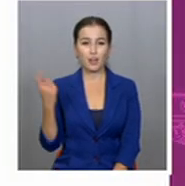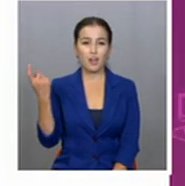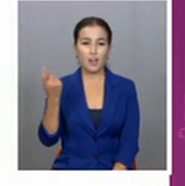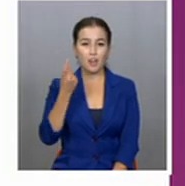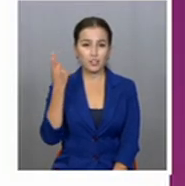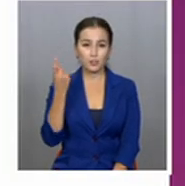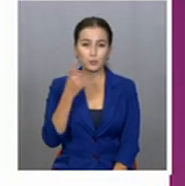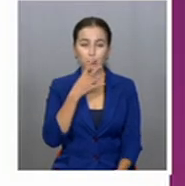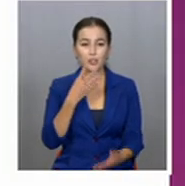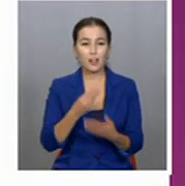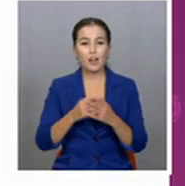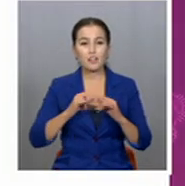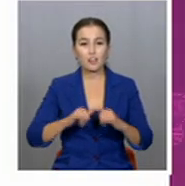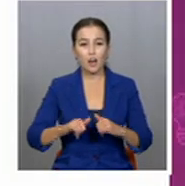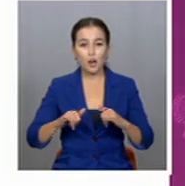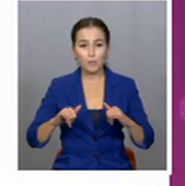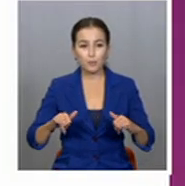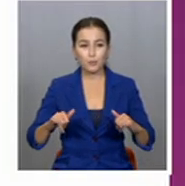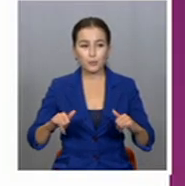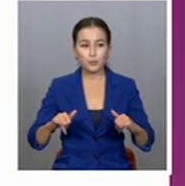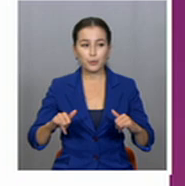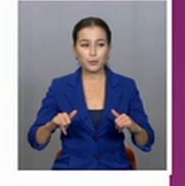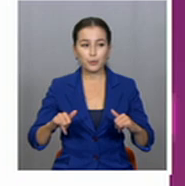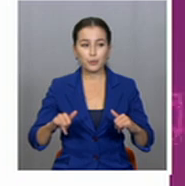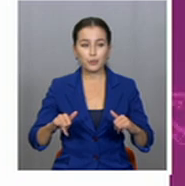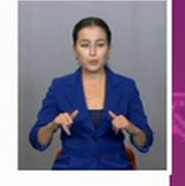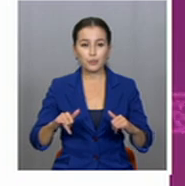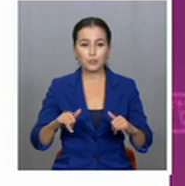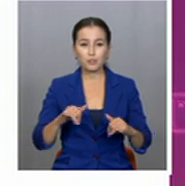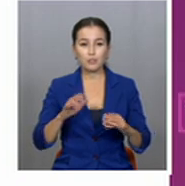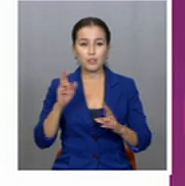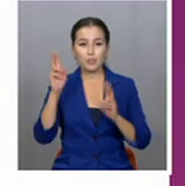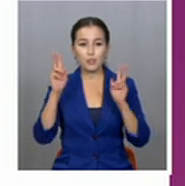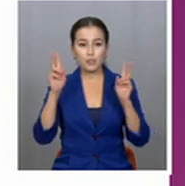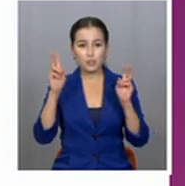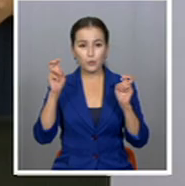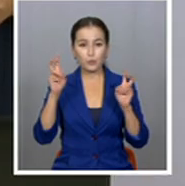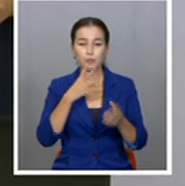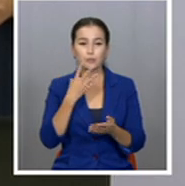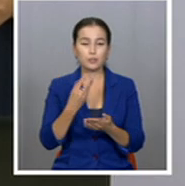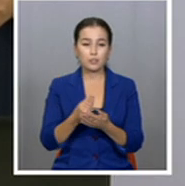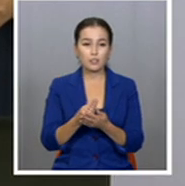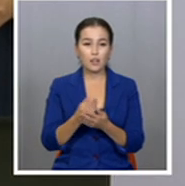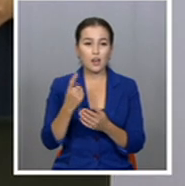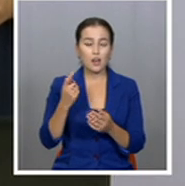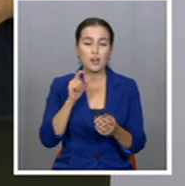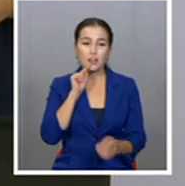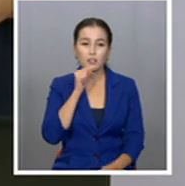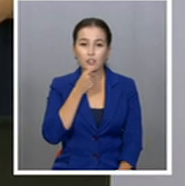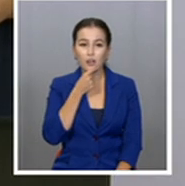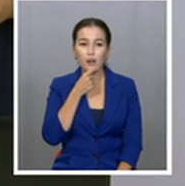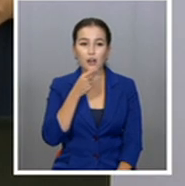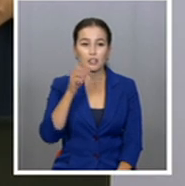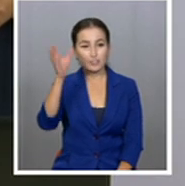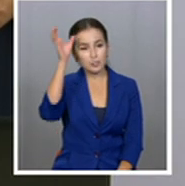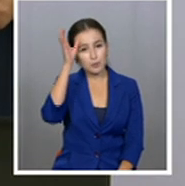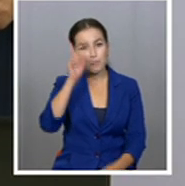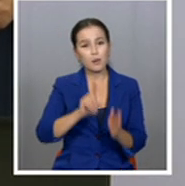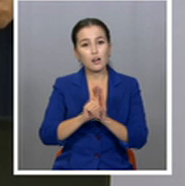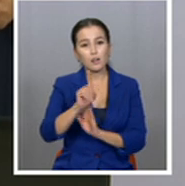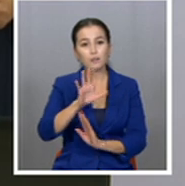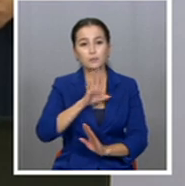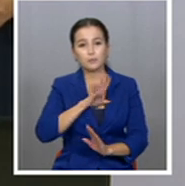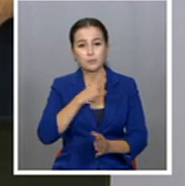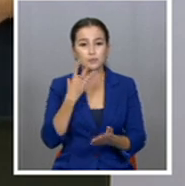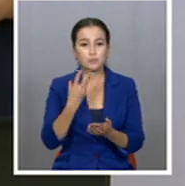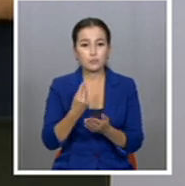Экономиканың даму теориясы. Экономика ғылымының бастауы ежелгі ойшылдардың еңбектерінен,